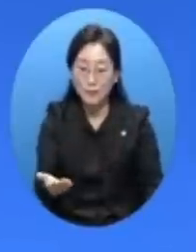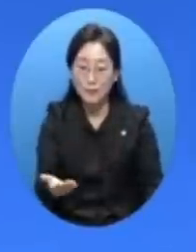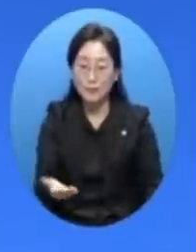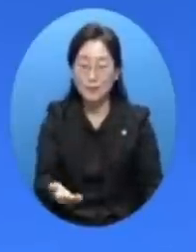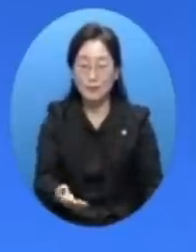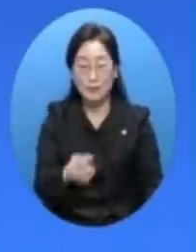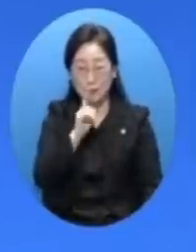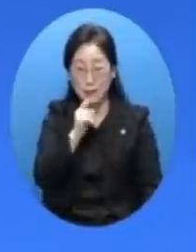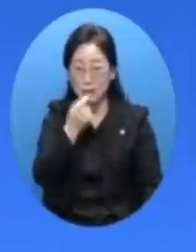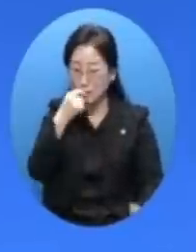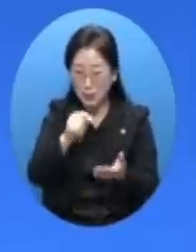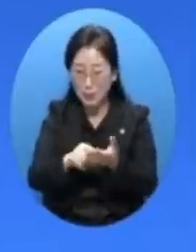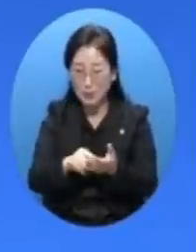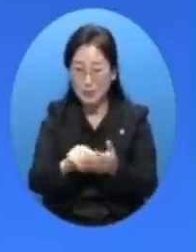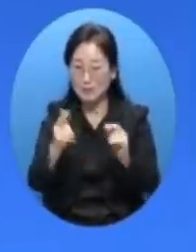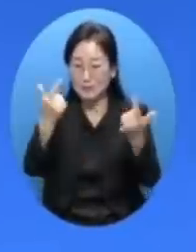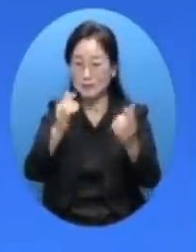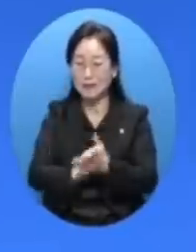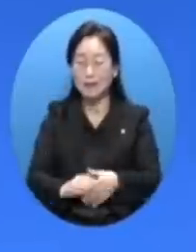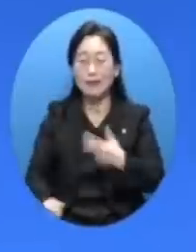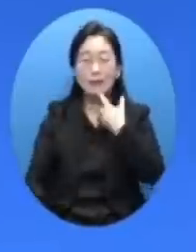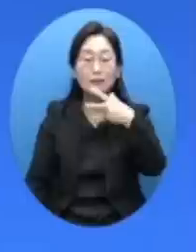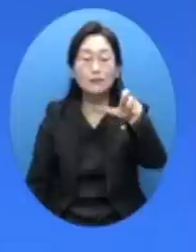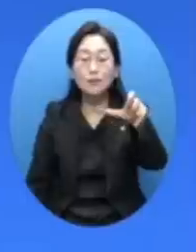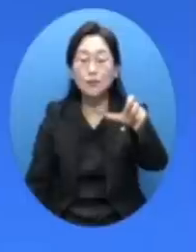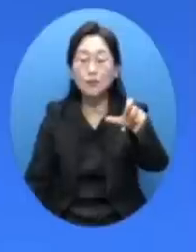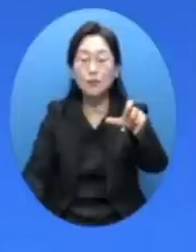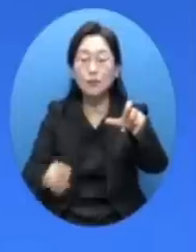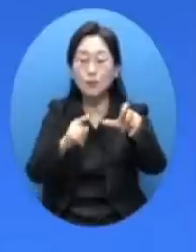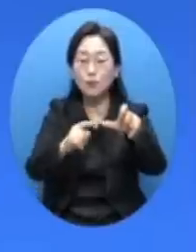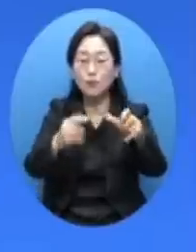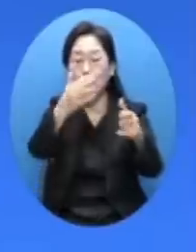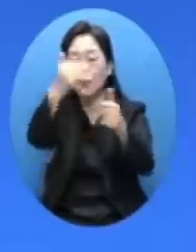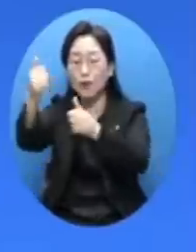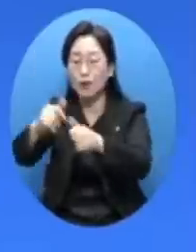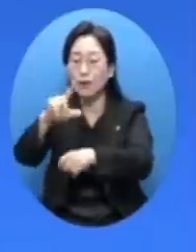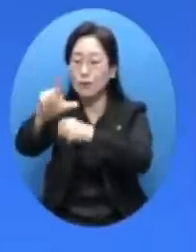그렇지 75세 부름을